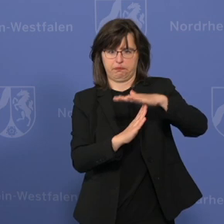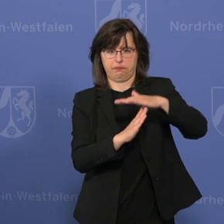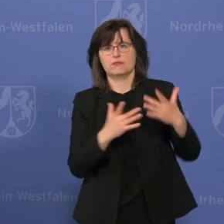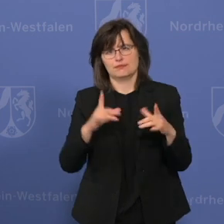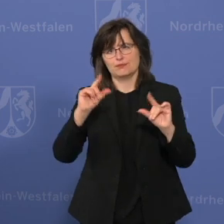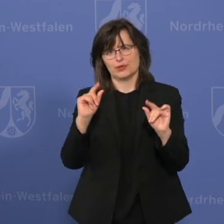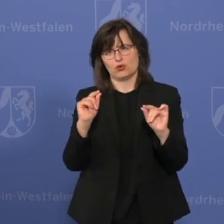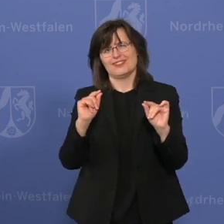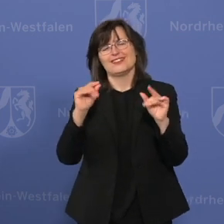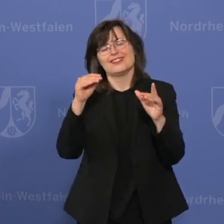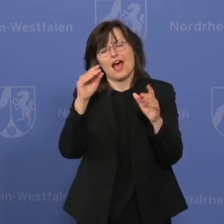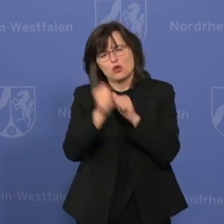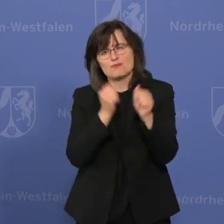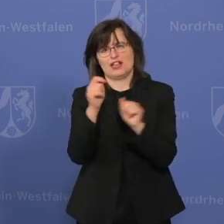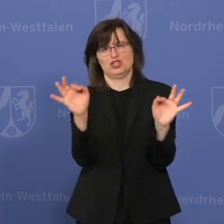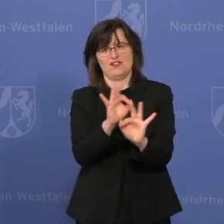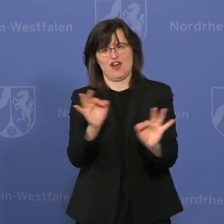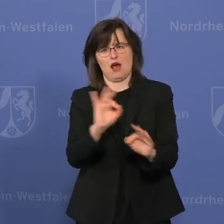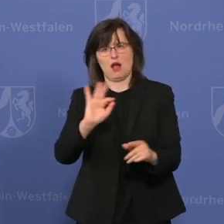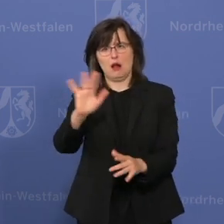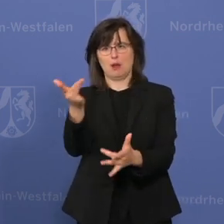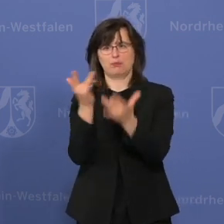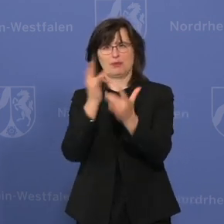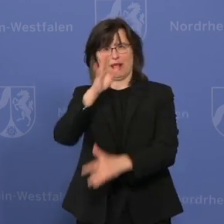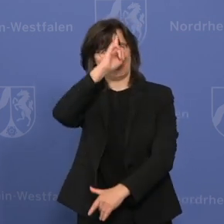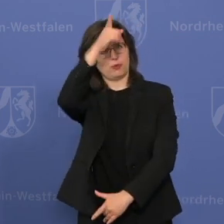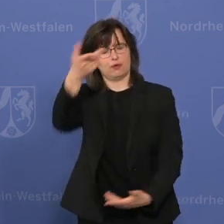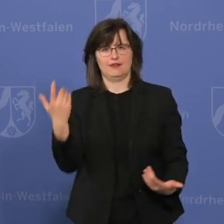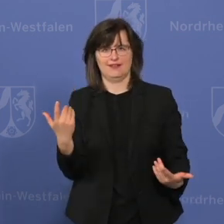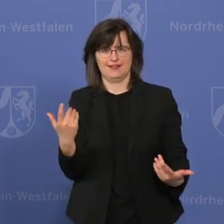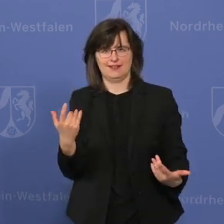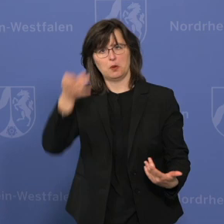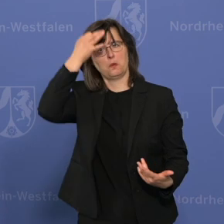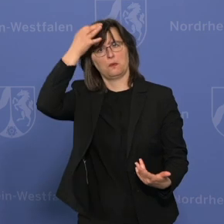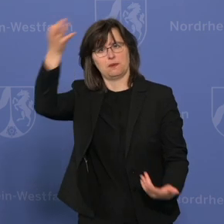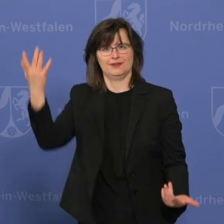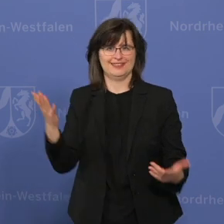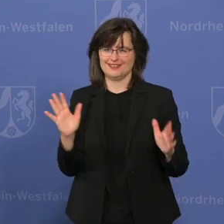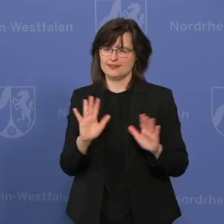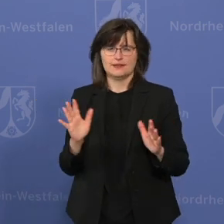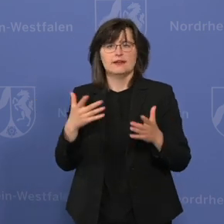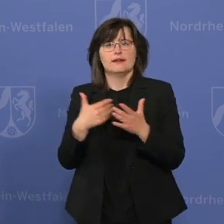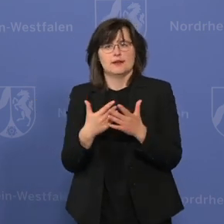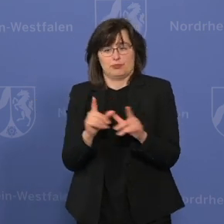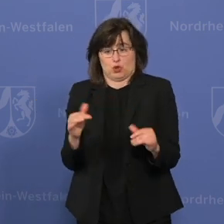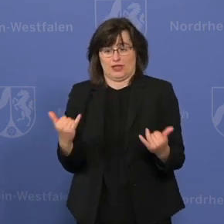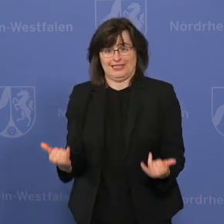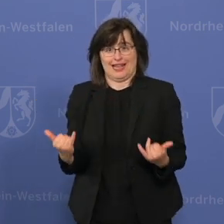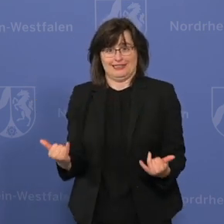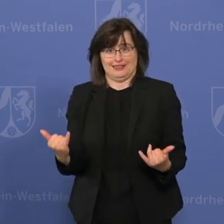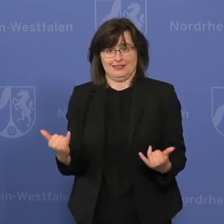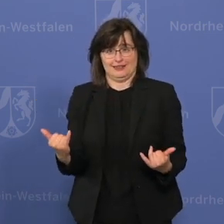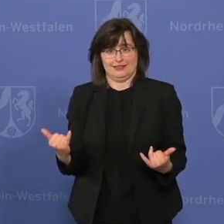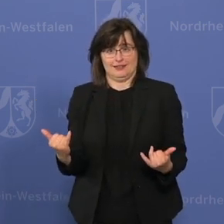auch als willkürlich empfunden zu werden. Wir haben jetzt mit der